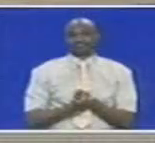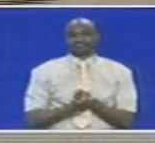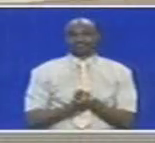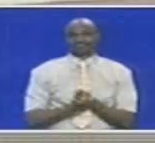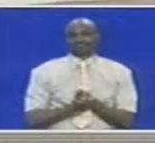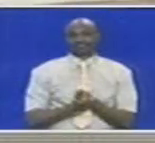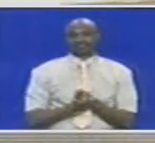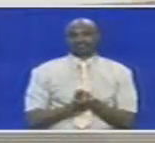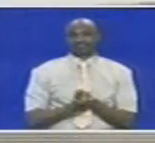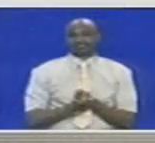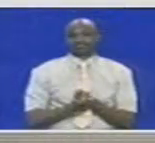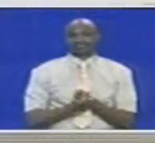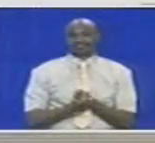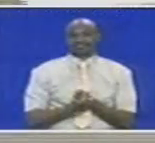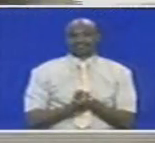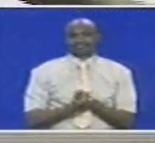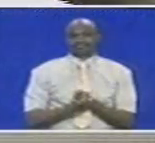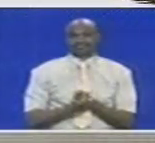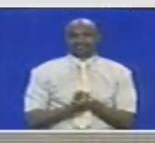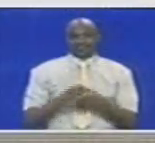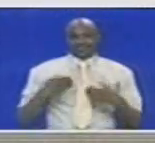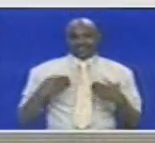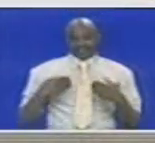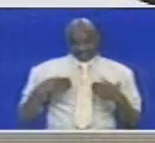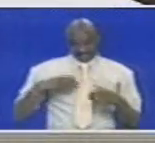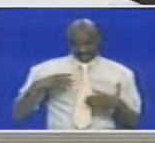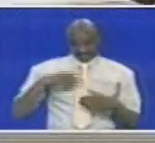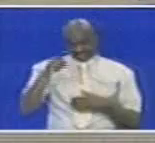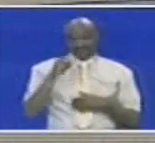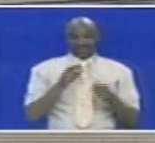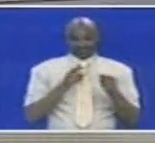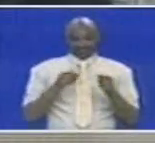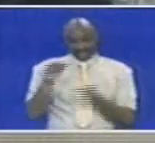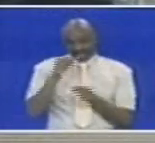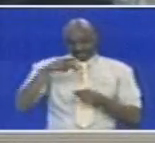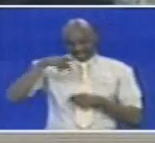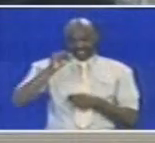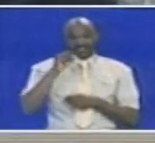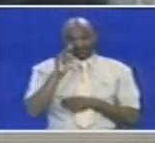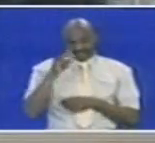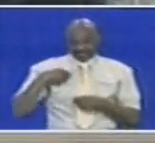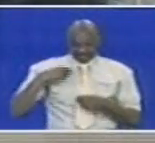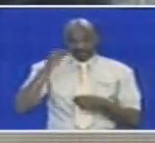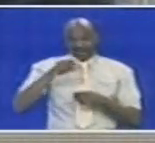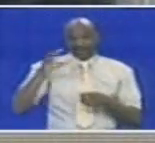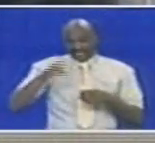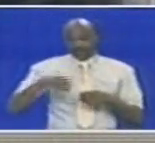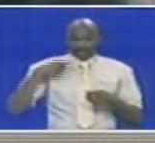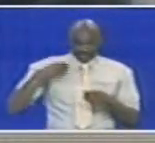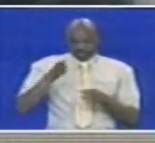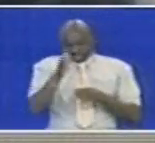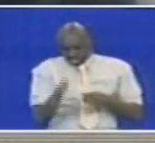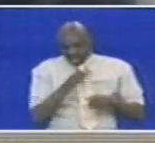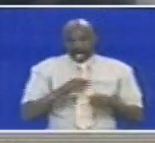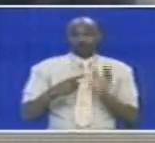of course, you see this is the best, it's some... Wahudumu wa magari ya uchukuzi wafunzwa jinsi ya kuwakagua abiria, huku